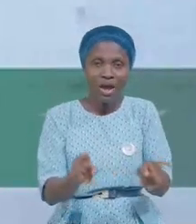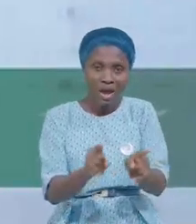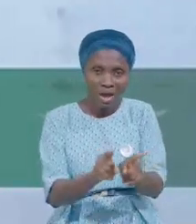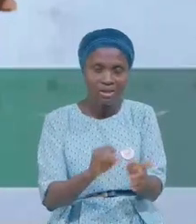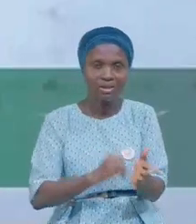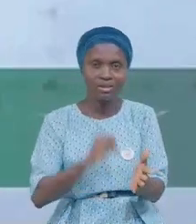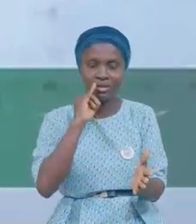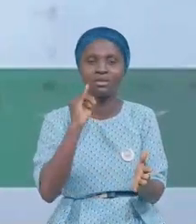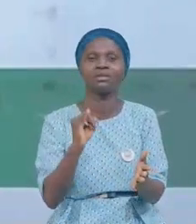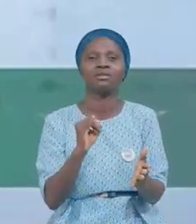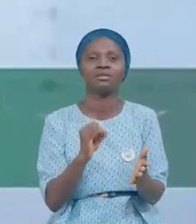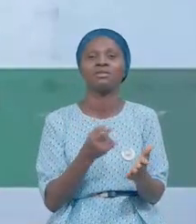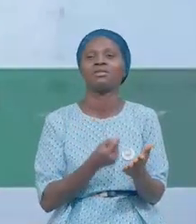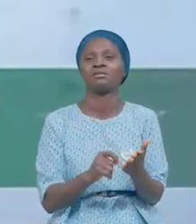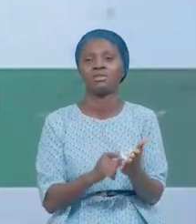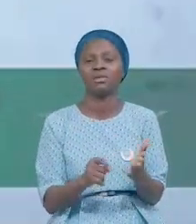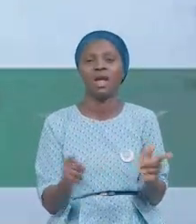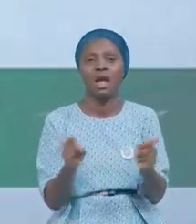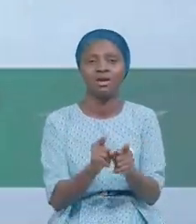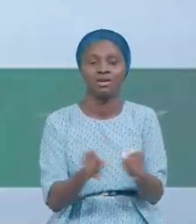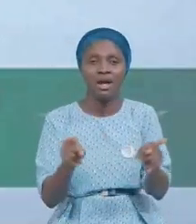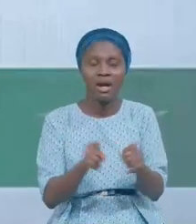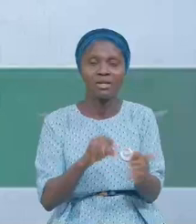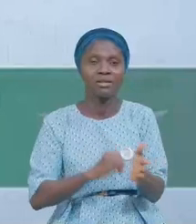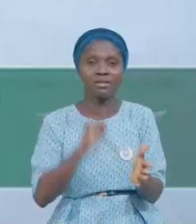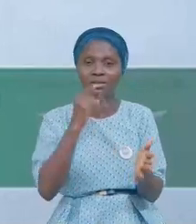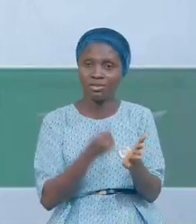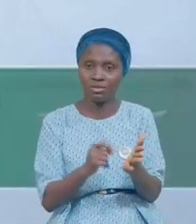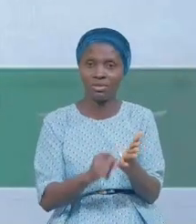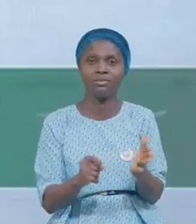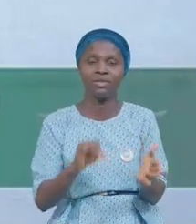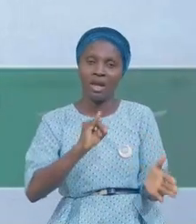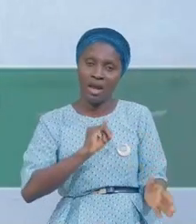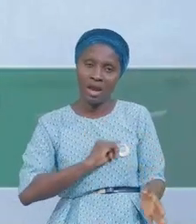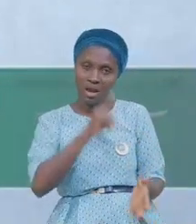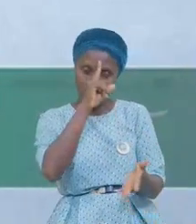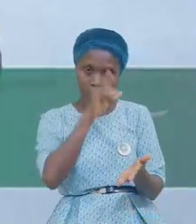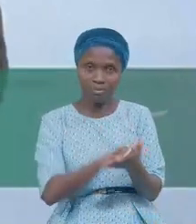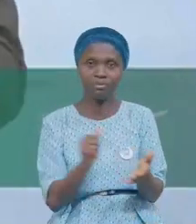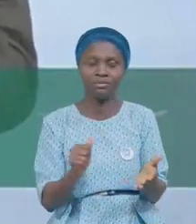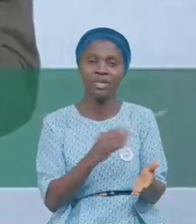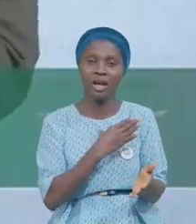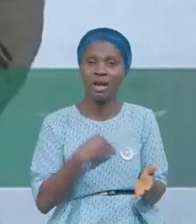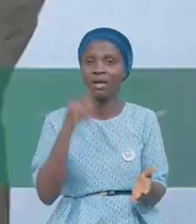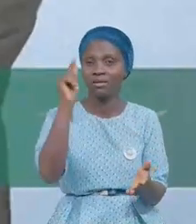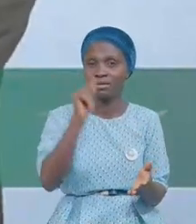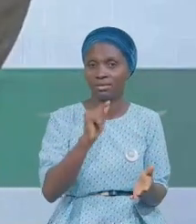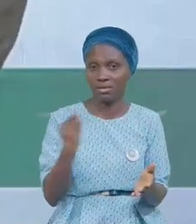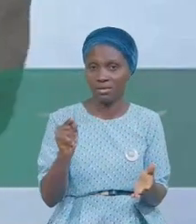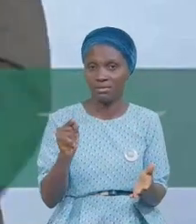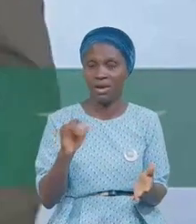de l'Écriture. Selon j'ai cru, c'est pourquoi j'ai parlé.